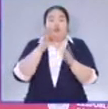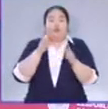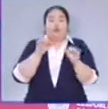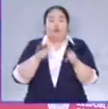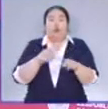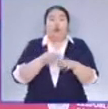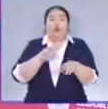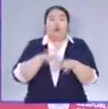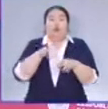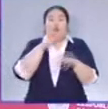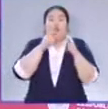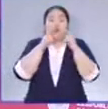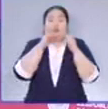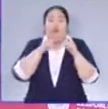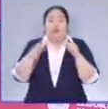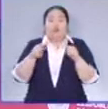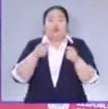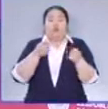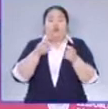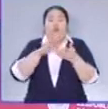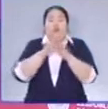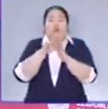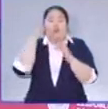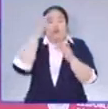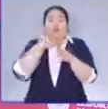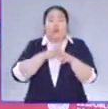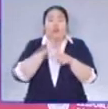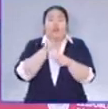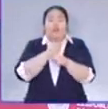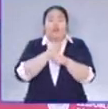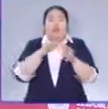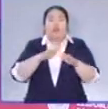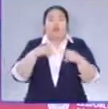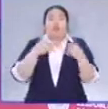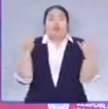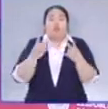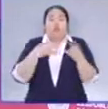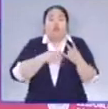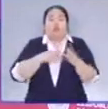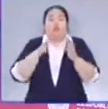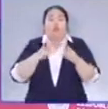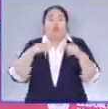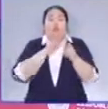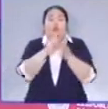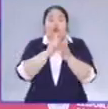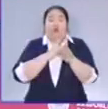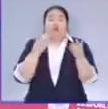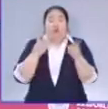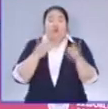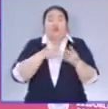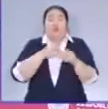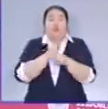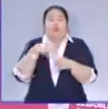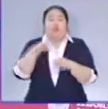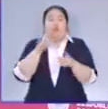mumkin. Karantin vaqtida bunday holatni joriy qilinishdan maqsad ish joylariga zarurat bo'lgan holatda borilishini, ishga